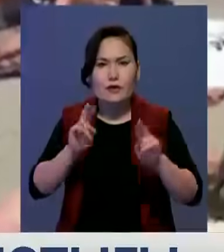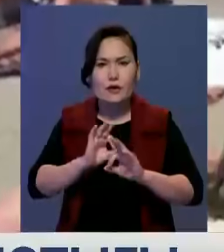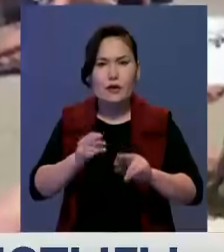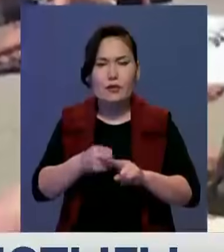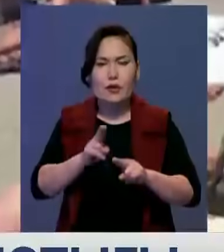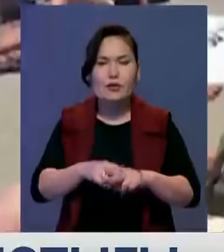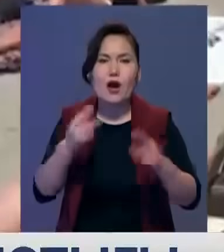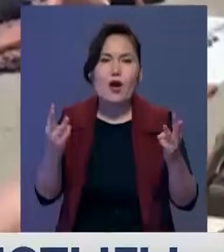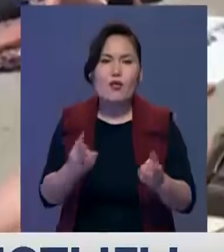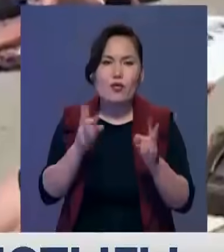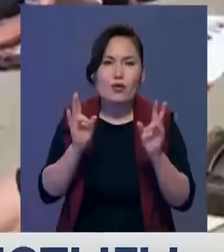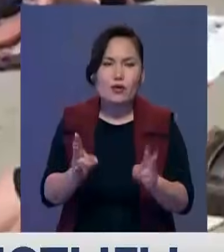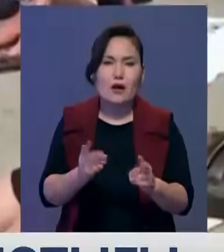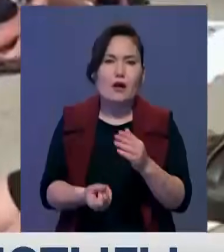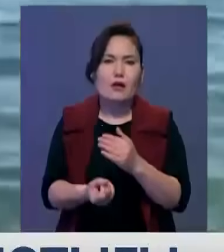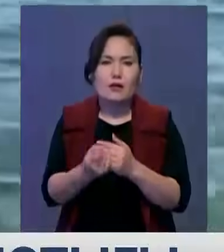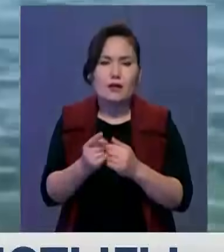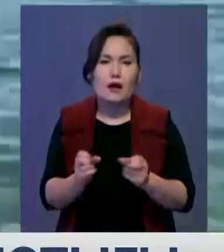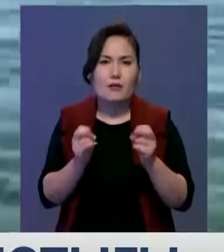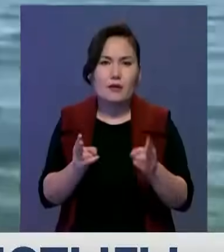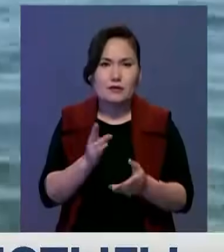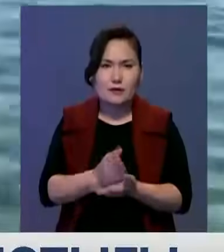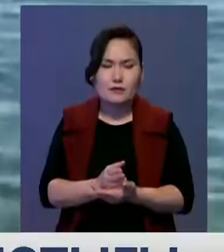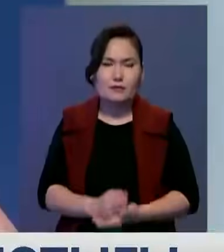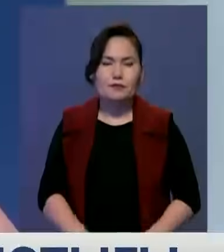байланысты өрт шығу қаупі де артты.